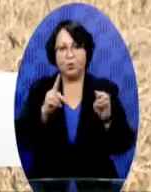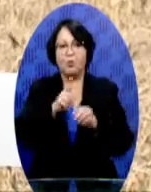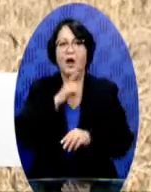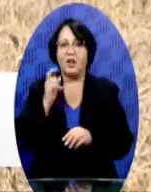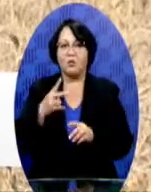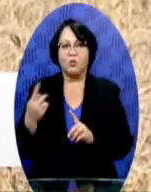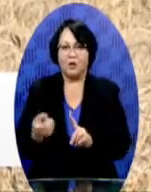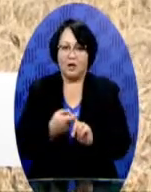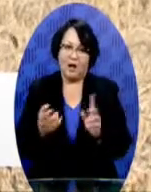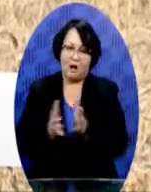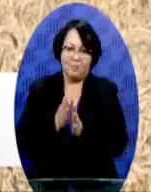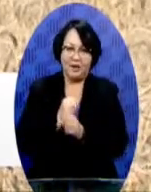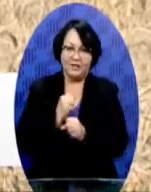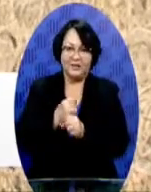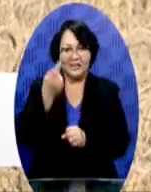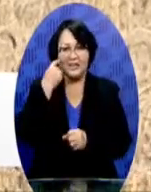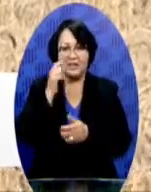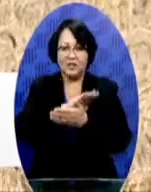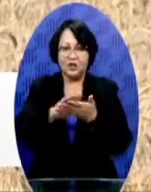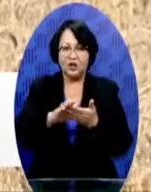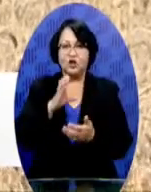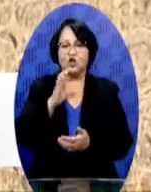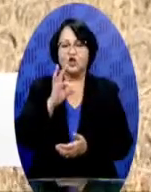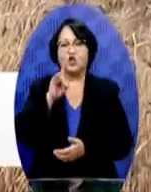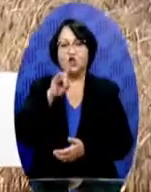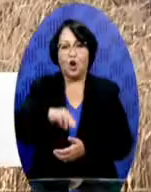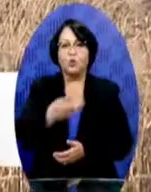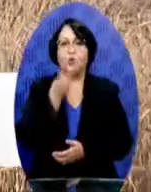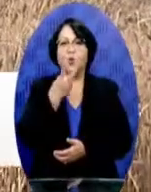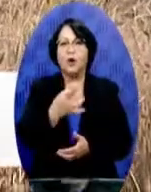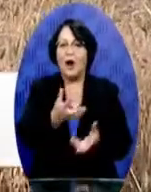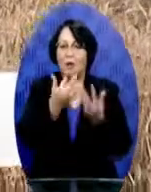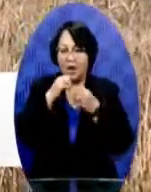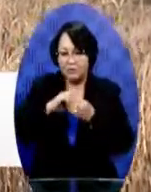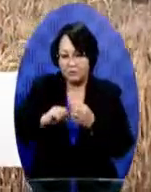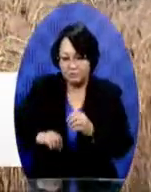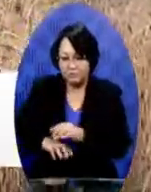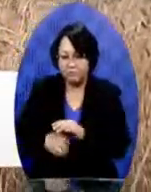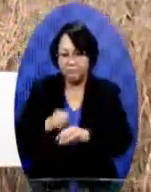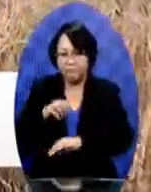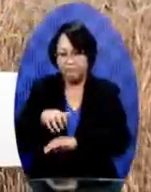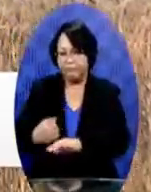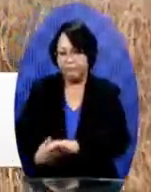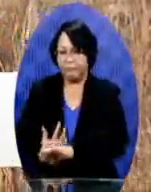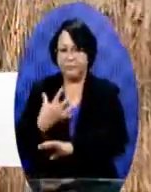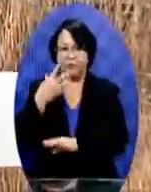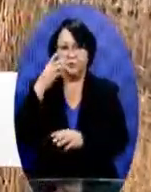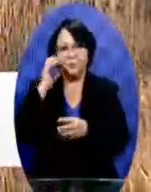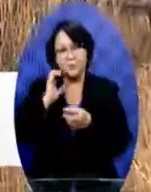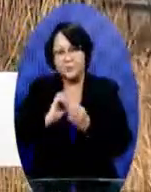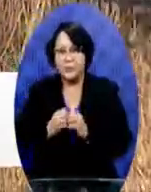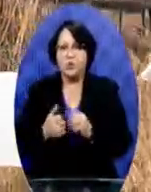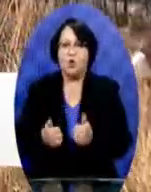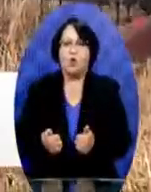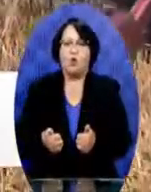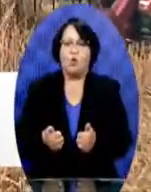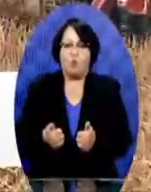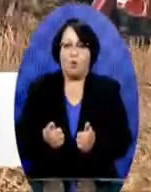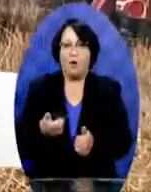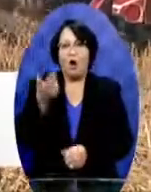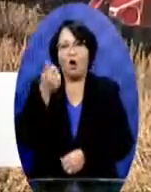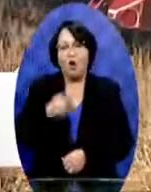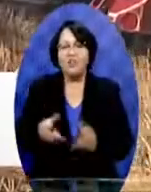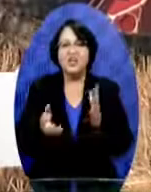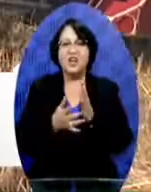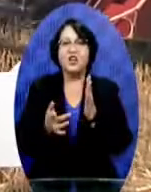зорилтыг турших гэдэг ийм төлөвлөгөөтэй хөтөлбөр гаргасан. Тэгвэл тарилжчид үйлдвэрлэл эрхлэхэд аль технологи нь илүү өөрийнх